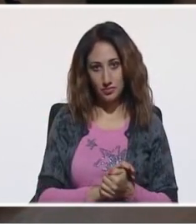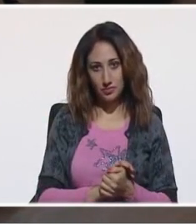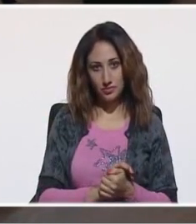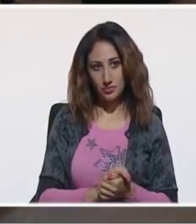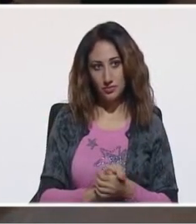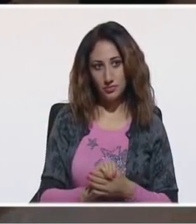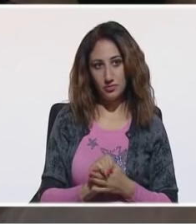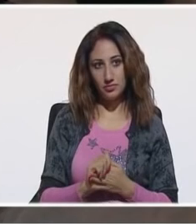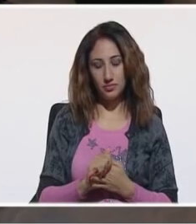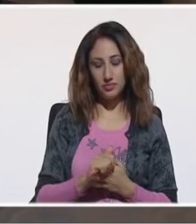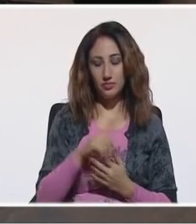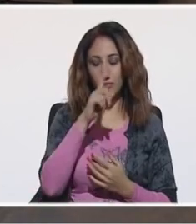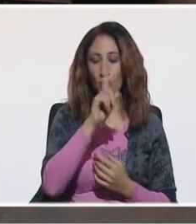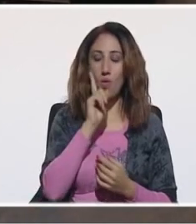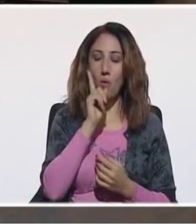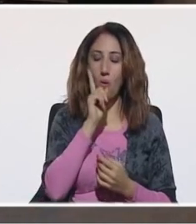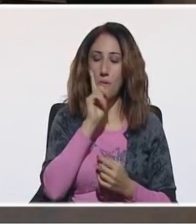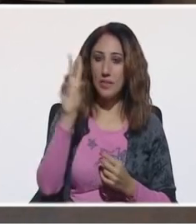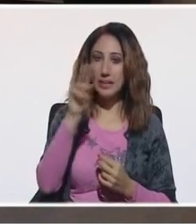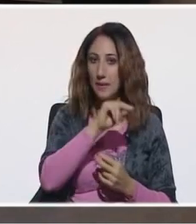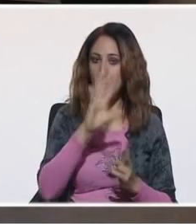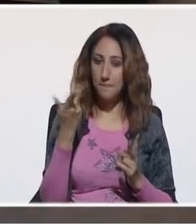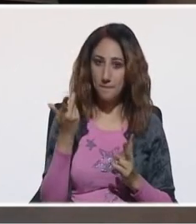نهى، الصفات اللي خدتيها من والدتك ايه؟